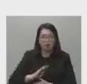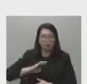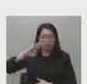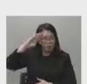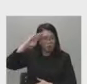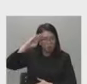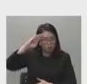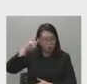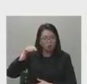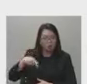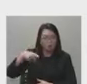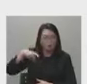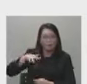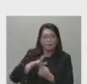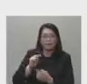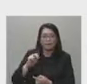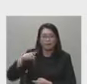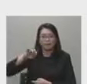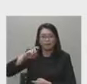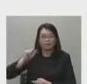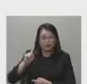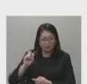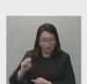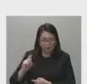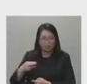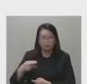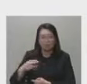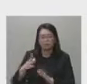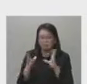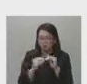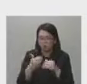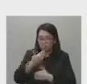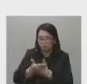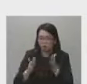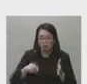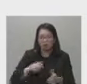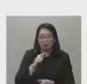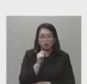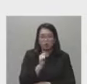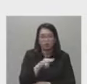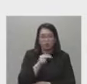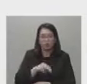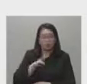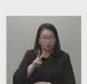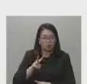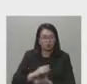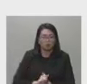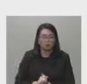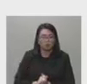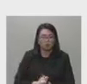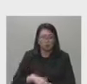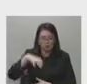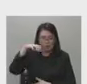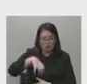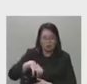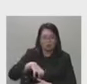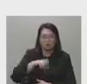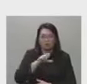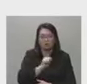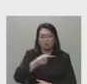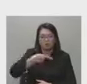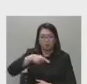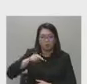พิสิทธิ์ทัพวสุเป็นประธานการประชุมณห้องปฏิบัติการทพ2น่าจะเป็นกองทัพภาคที่2อาคารสปก